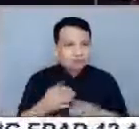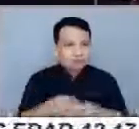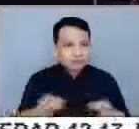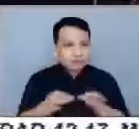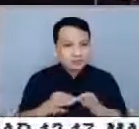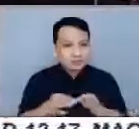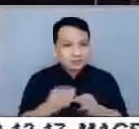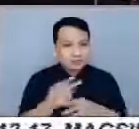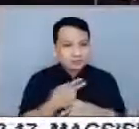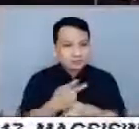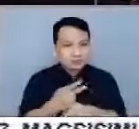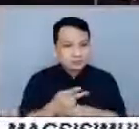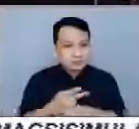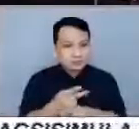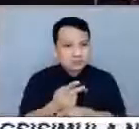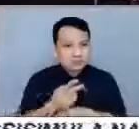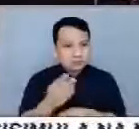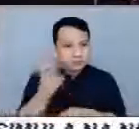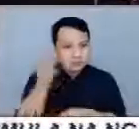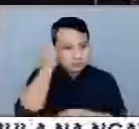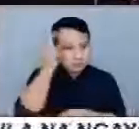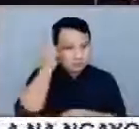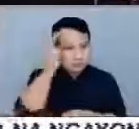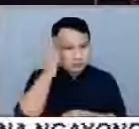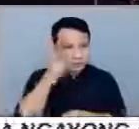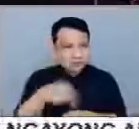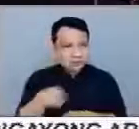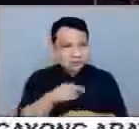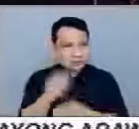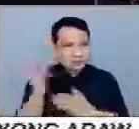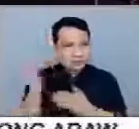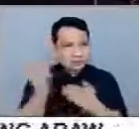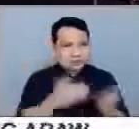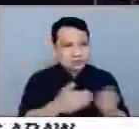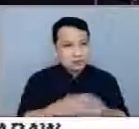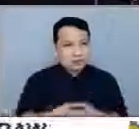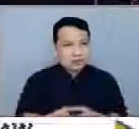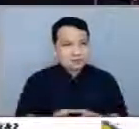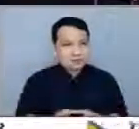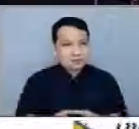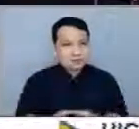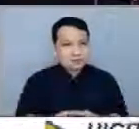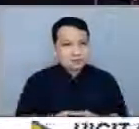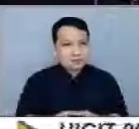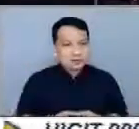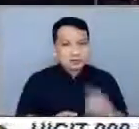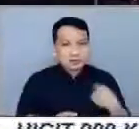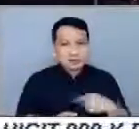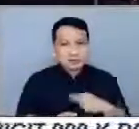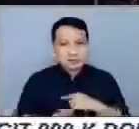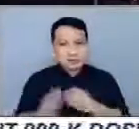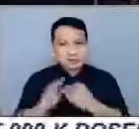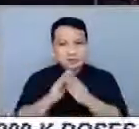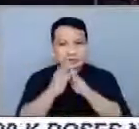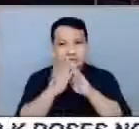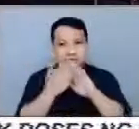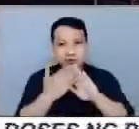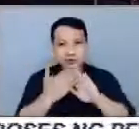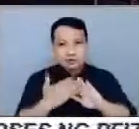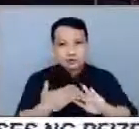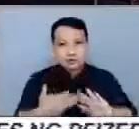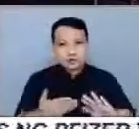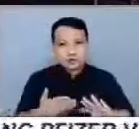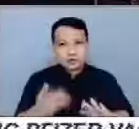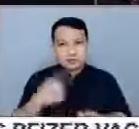wanted personality naman sa Zambales, huli sa band hunt operation at miyembro ng communist terrorist group sa